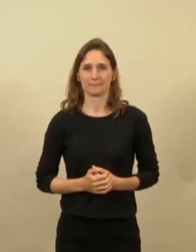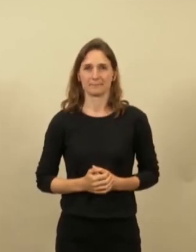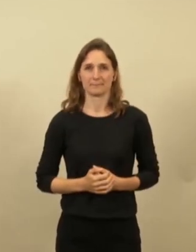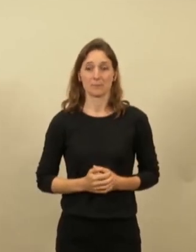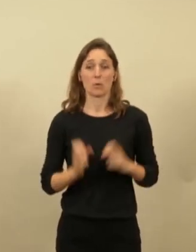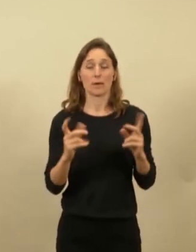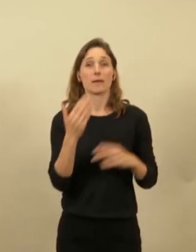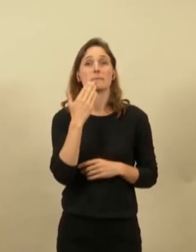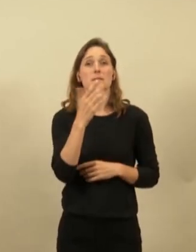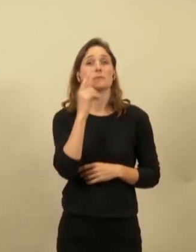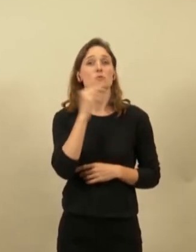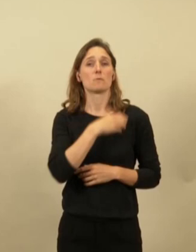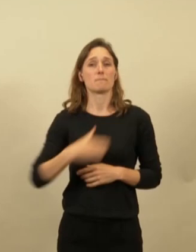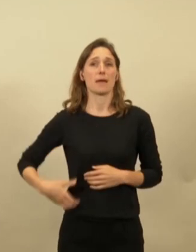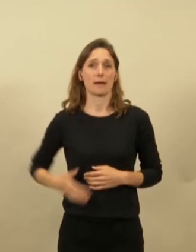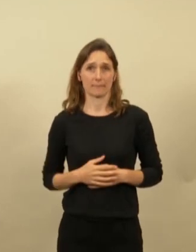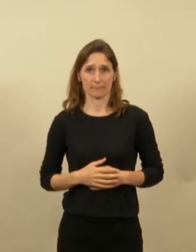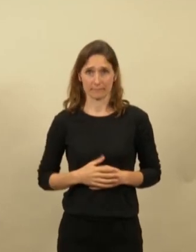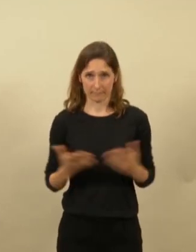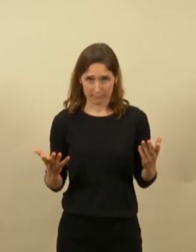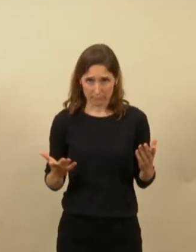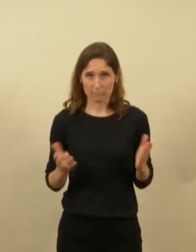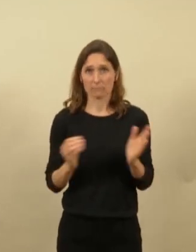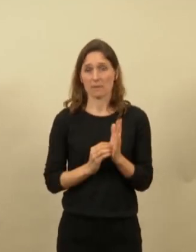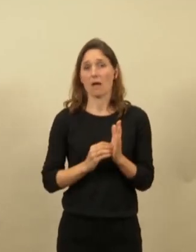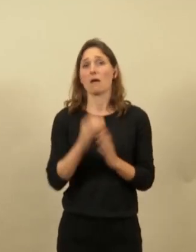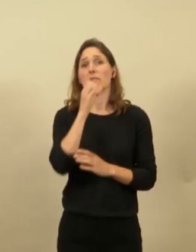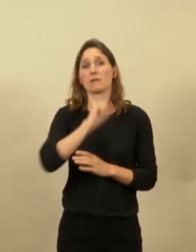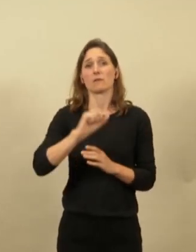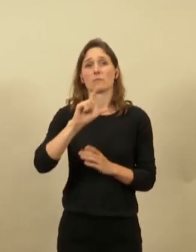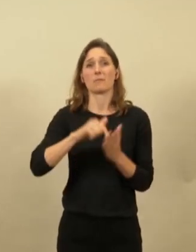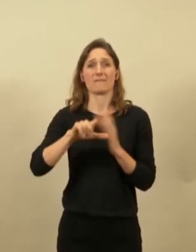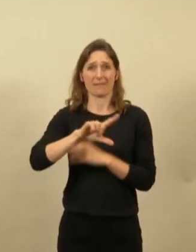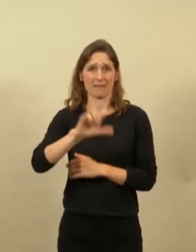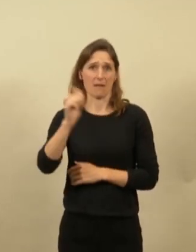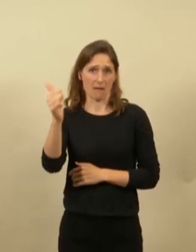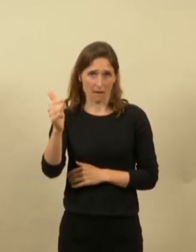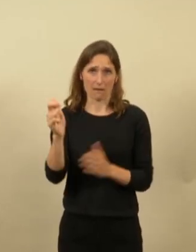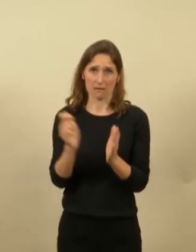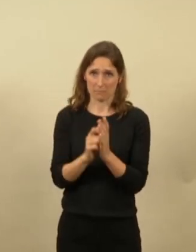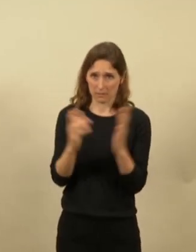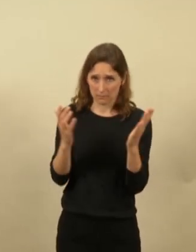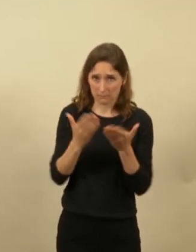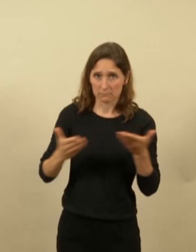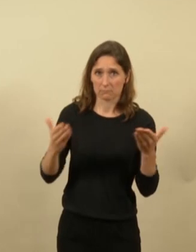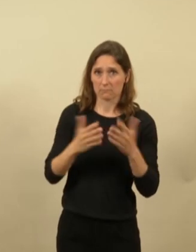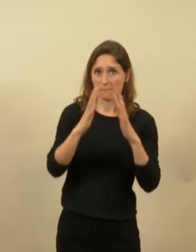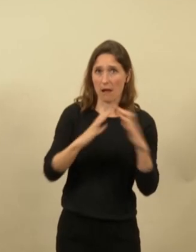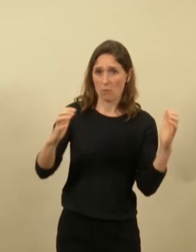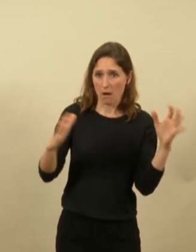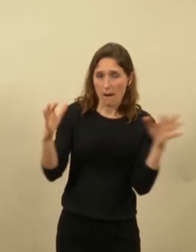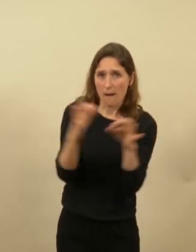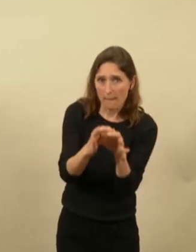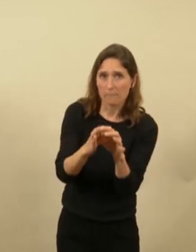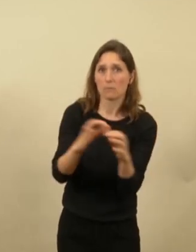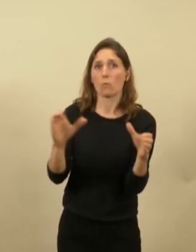le maire déposé en décembre à 21 2021 dans le cadre de la niche parlementaire par les députés de la France